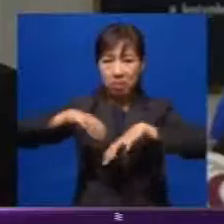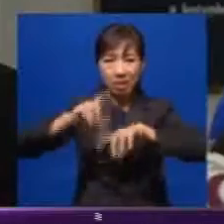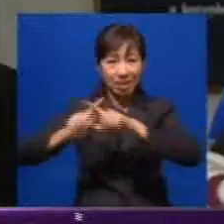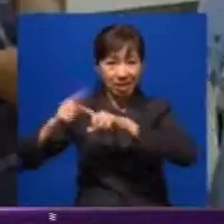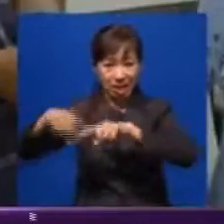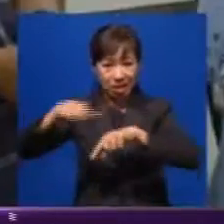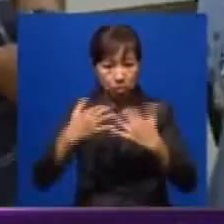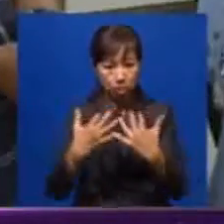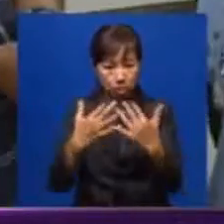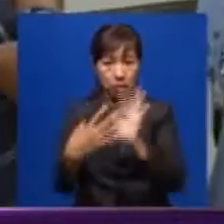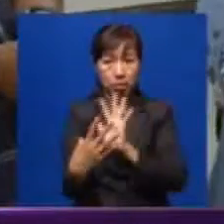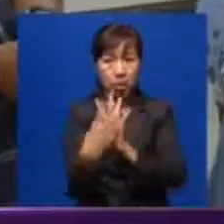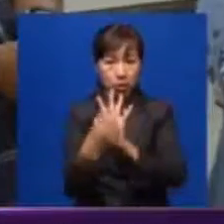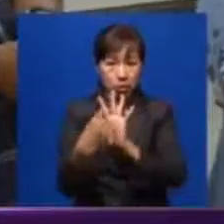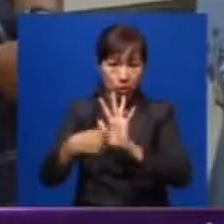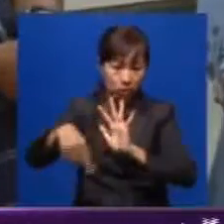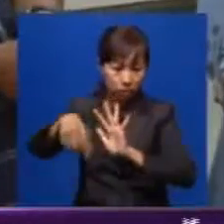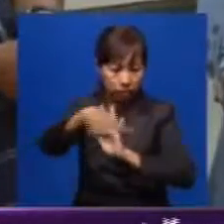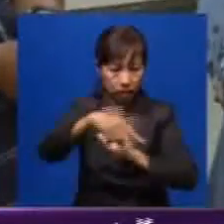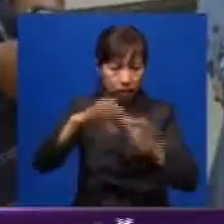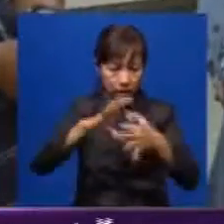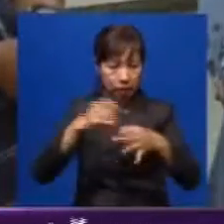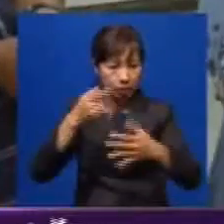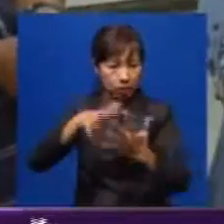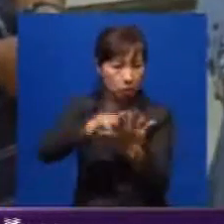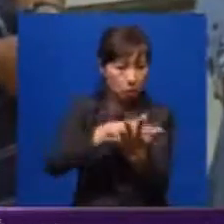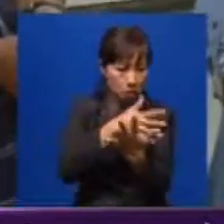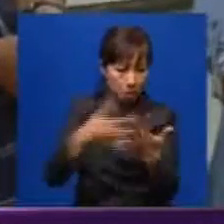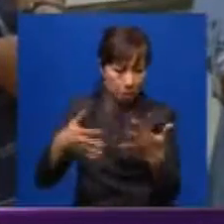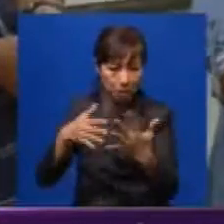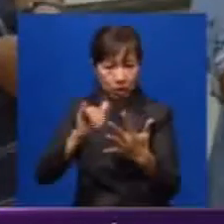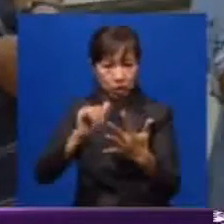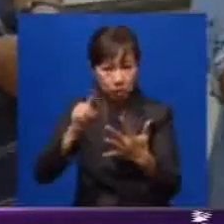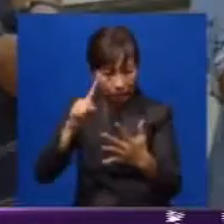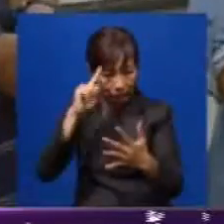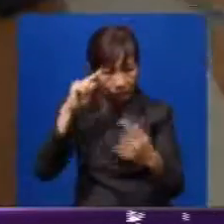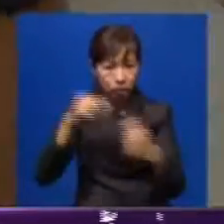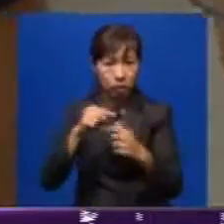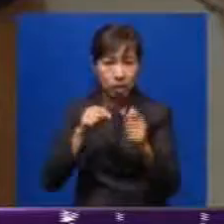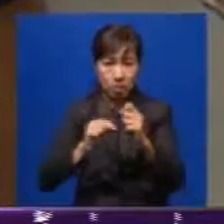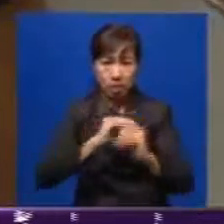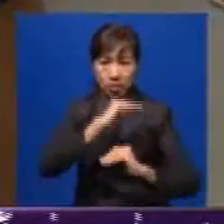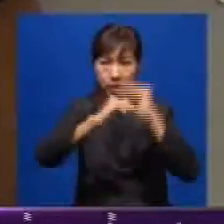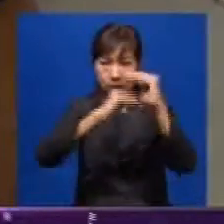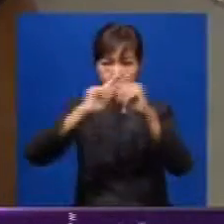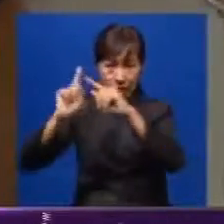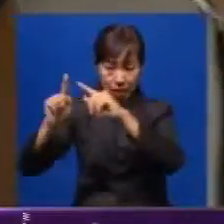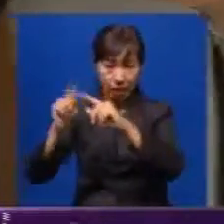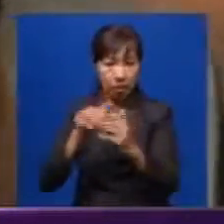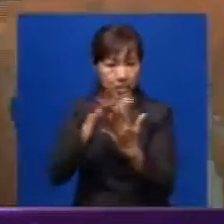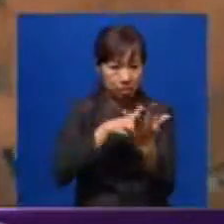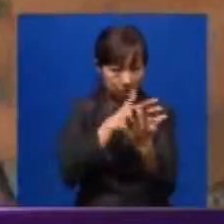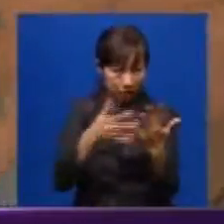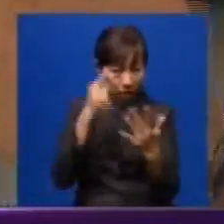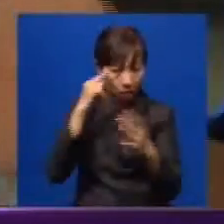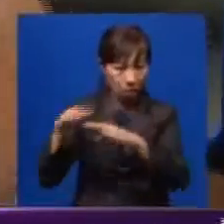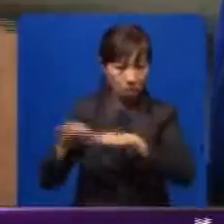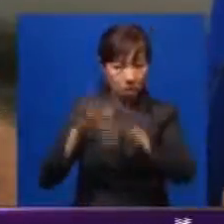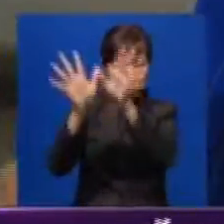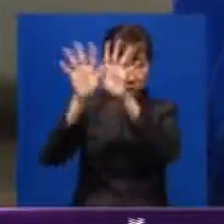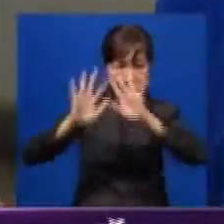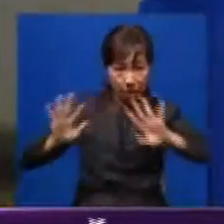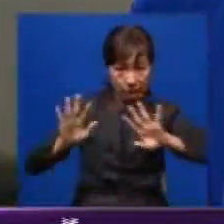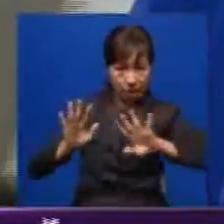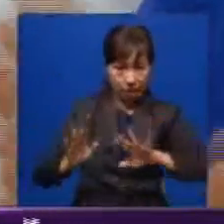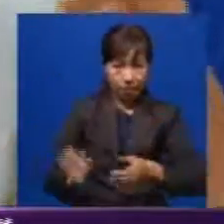อบรมเพื่อเพิ่มศักยภาพการทำแผนยุทธศาสตร์พัฒนาอำเภอแล้วก็เตรียมความพร้อมเข้าสู่ประชาคมอาเซียนโดยเน้นย้ำ